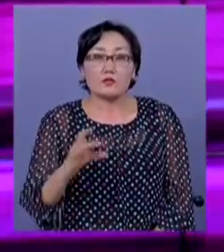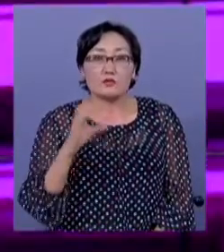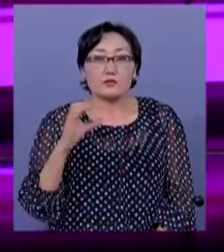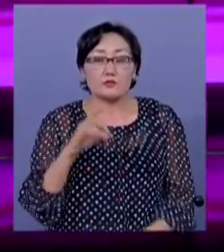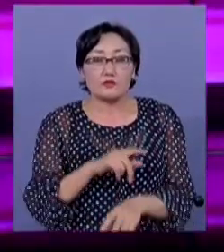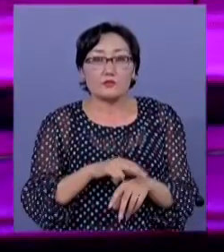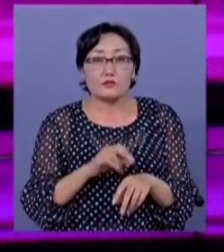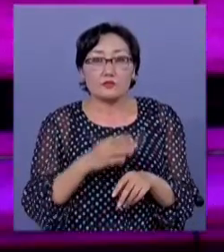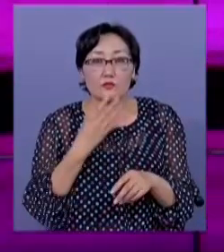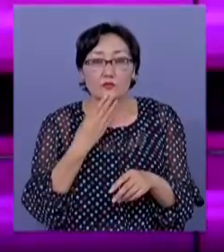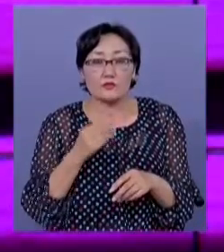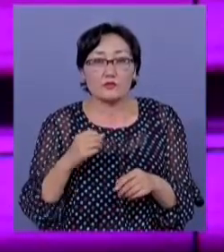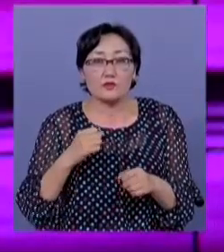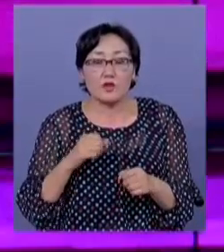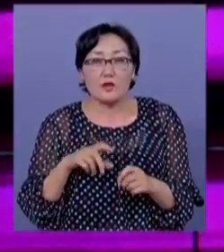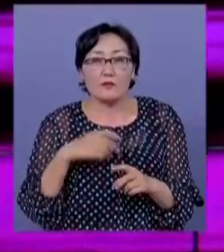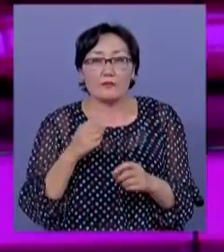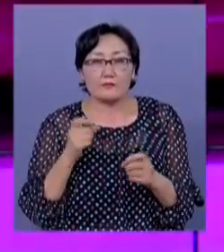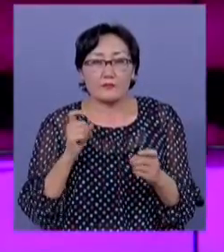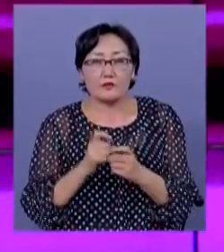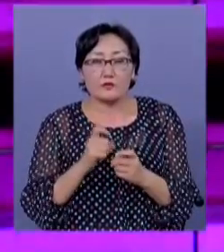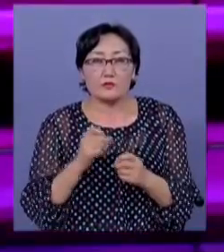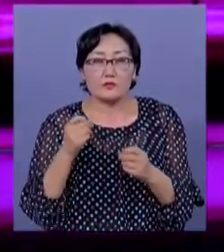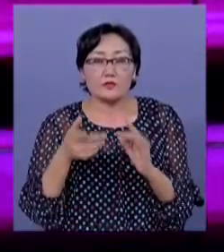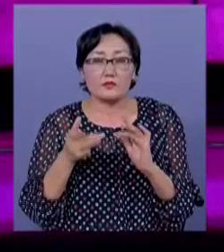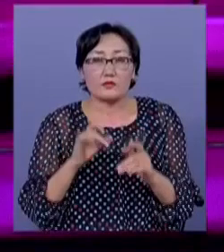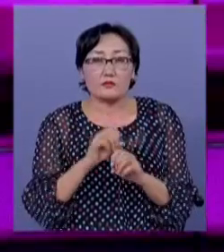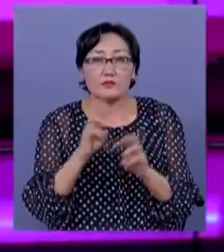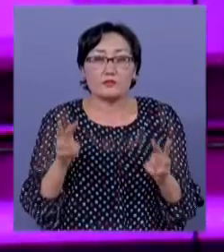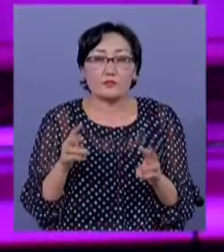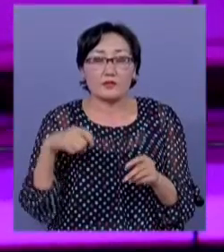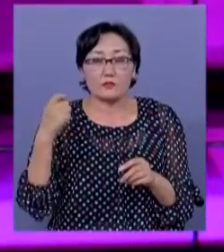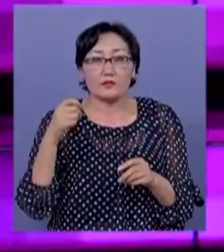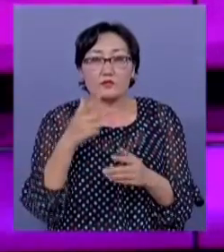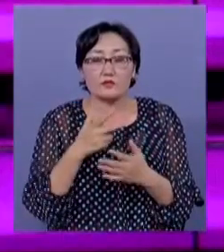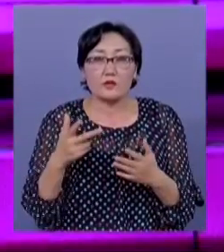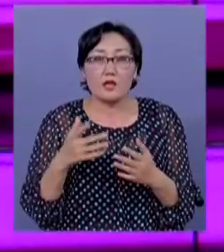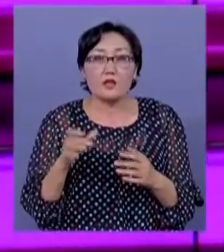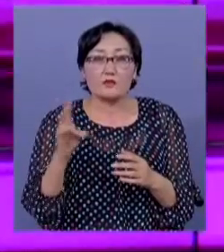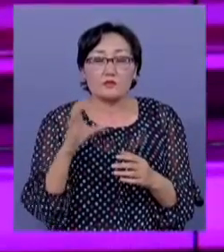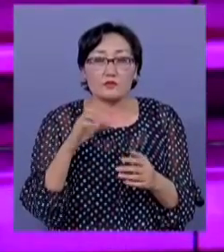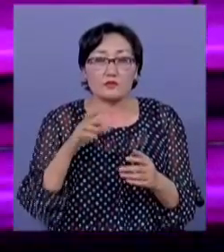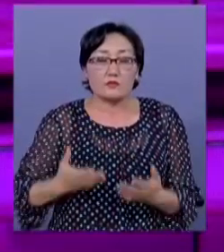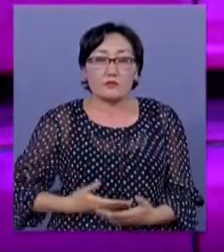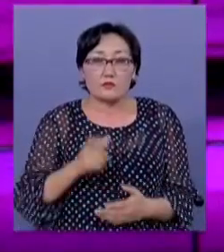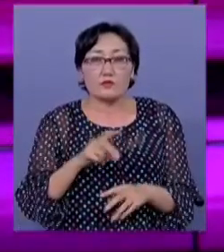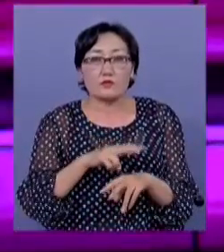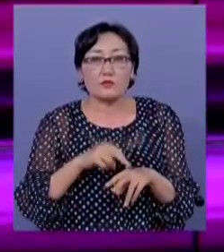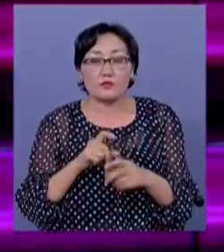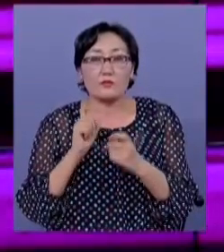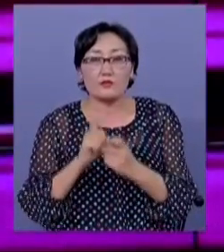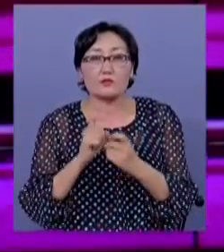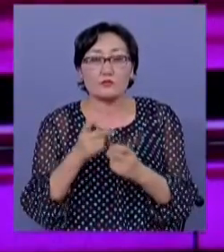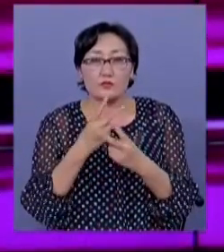Нұрсултандық полицей өзінің дөрекі қылығымен танымал болды. Әлеуметтік желіге тараған бейне жазбадан елорда тұрғыны мен полицейдің жанжалын